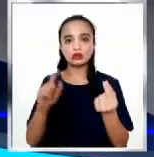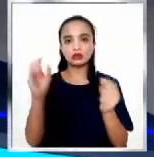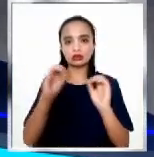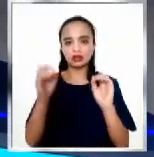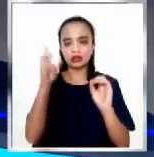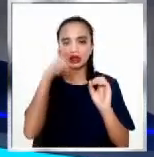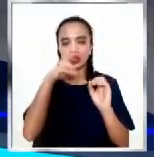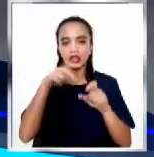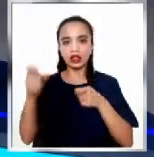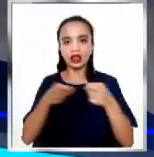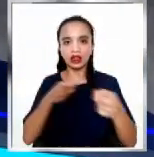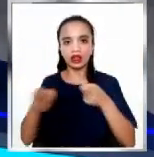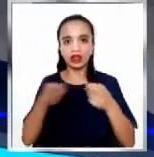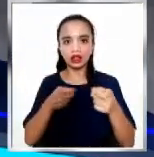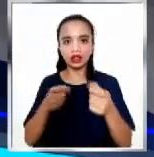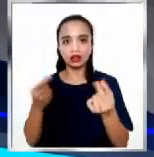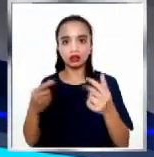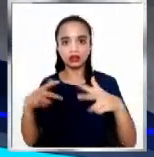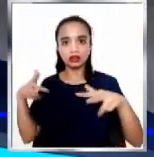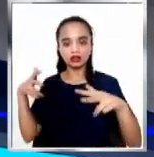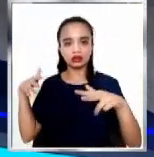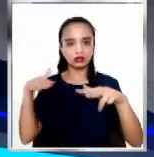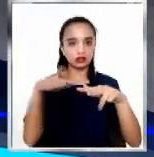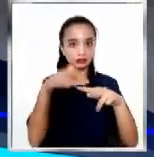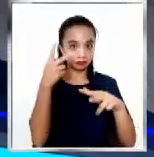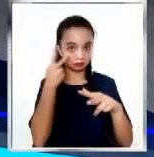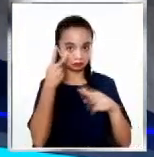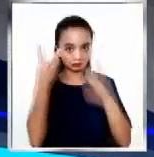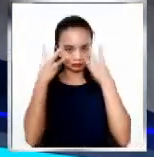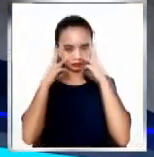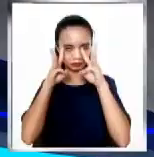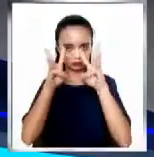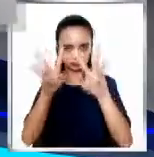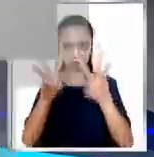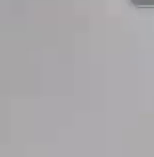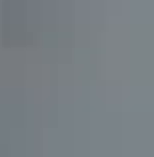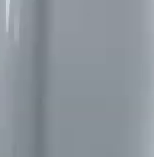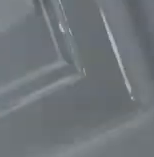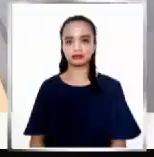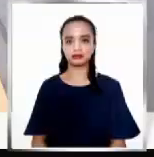nito ang ilang motosiklo. Panoorin po natin itong pagtutok na ito ni Salima Retrang.